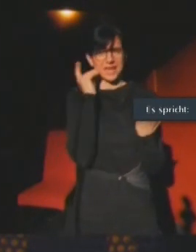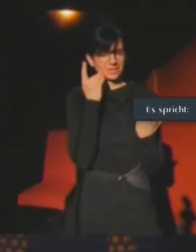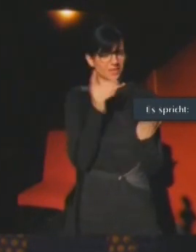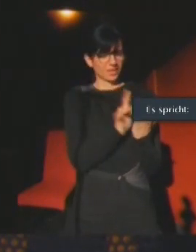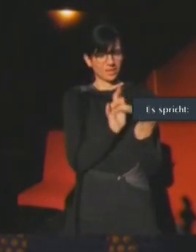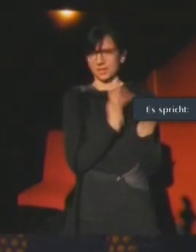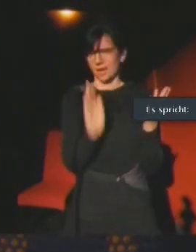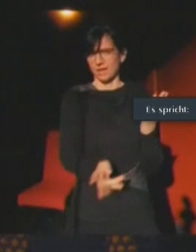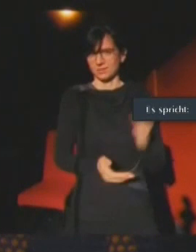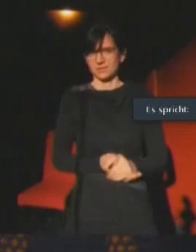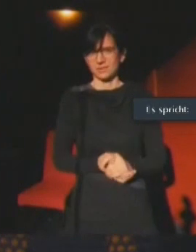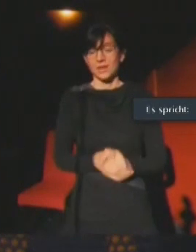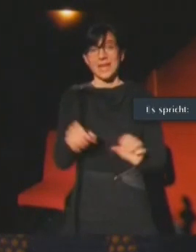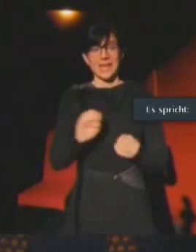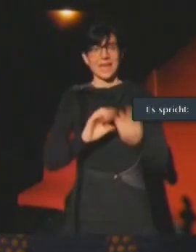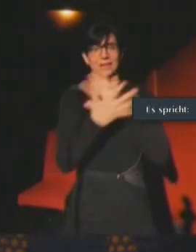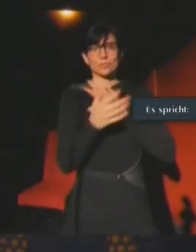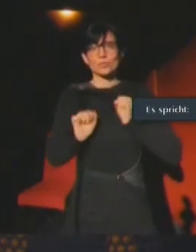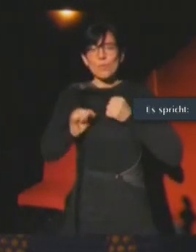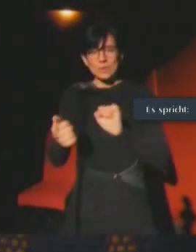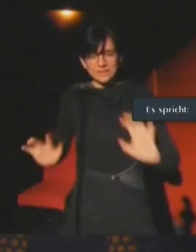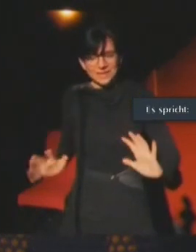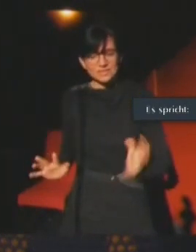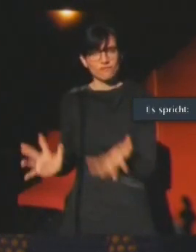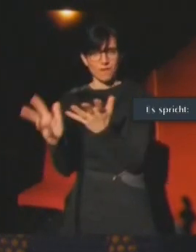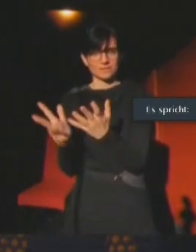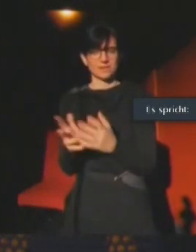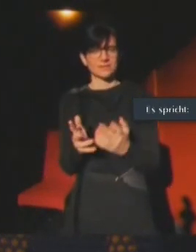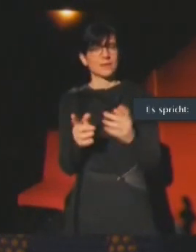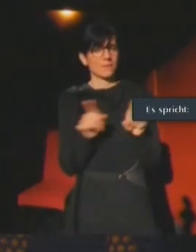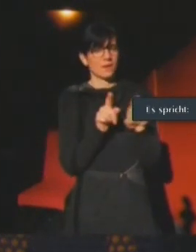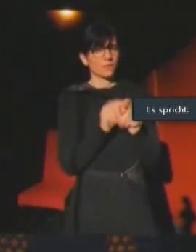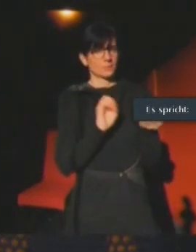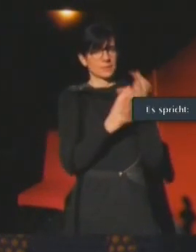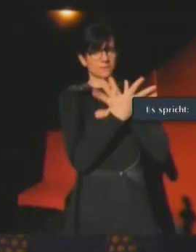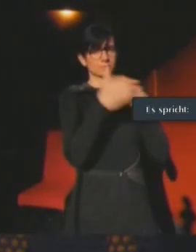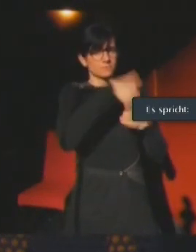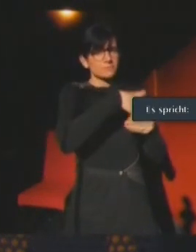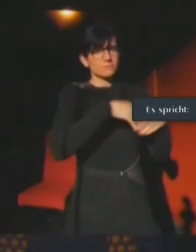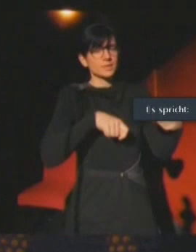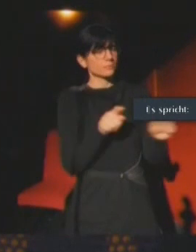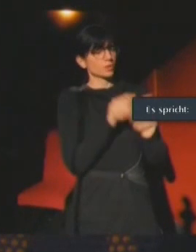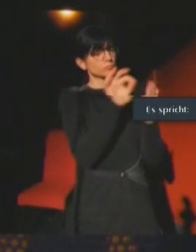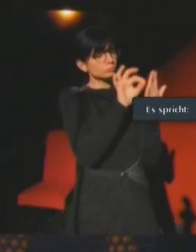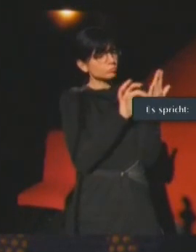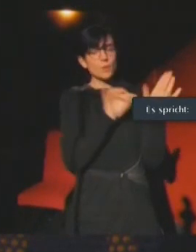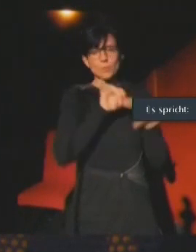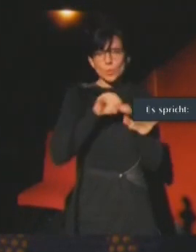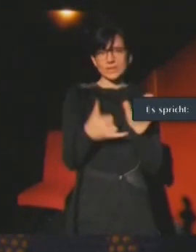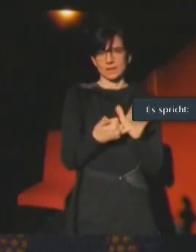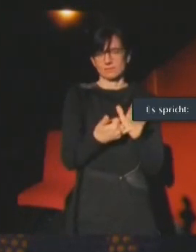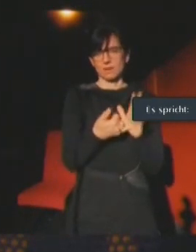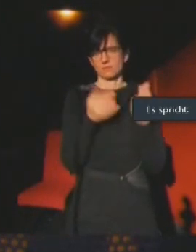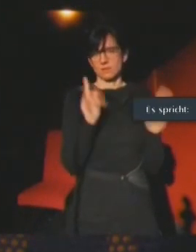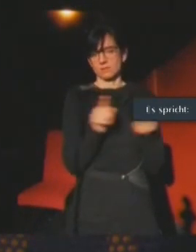Erasmus ist Mobilitätsförderung, aber mehr als das. Es gibt im Rahmen von Erasmus auch spezifische Projekte, die finanziert